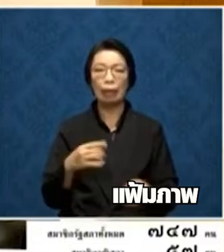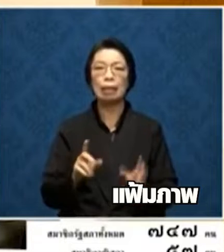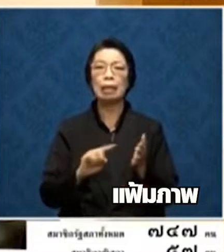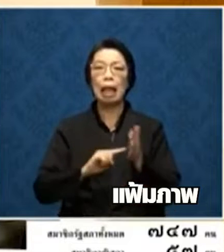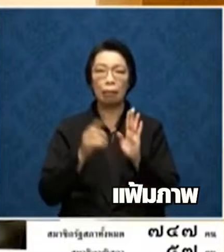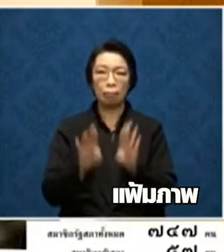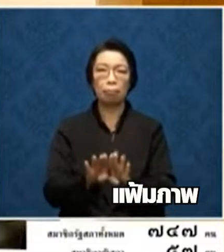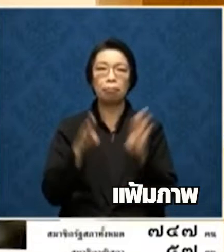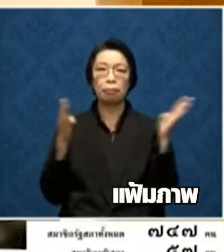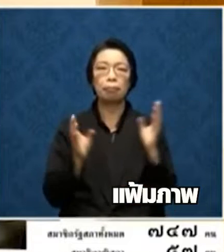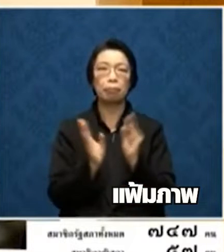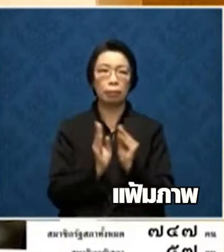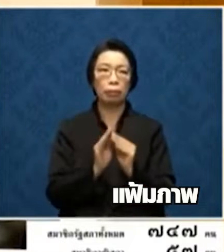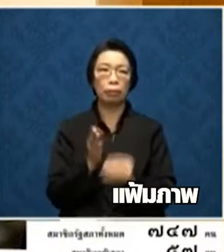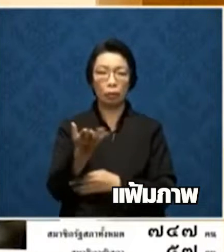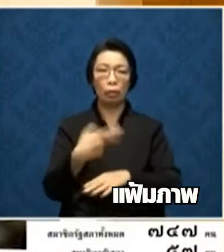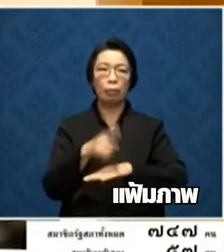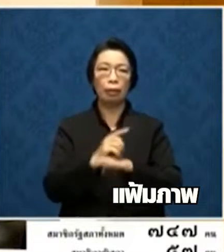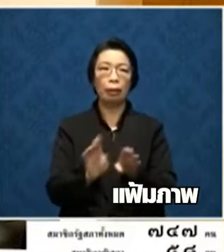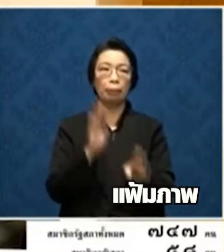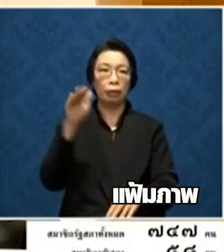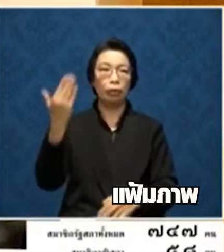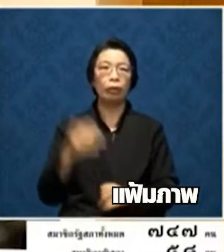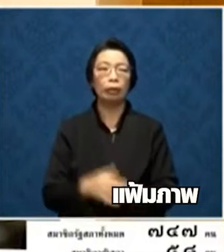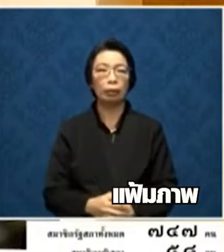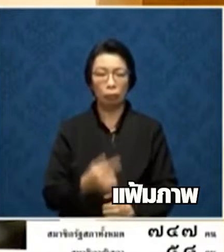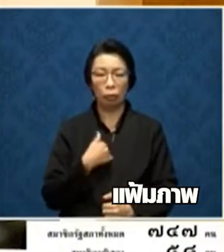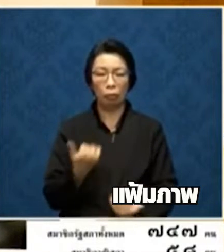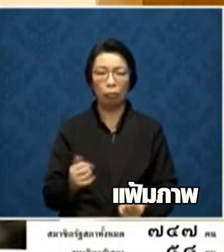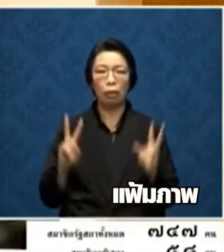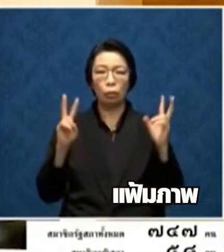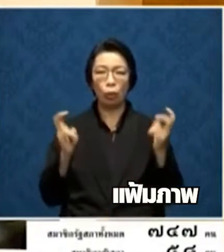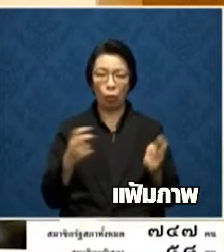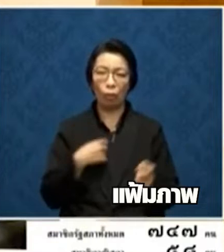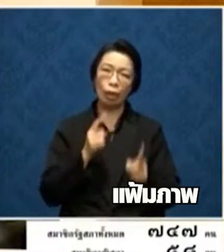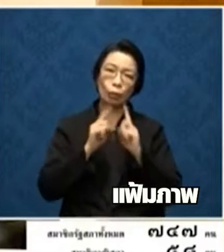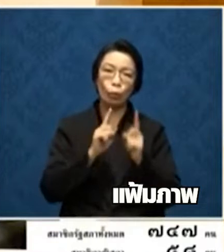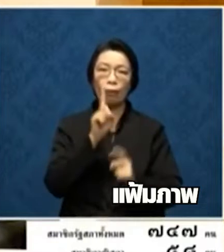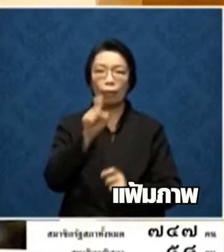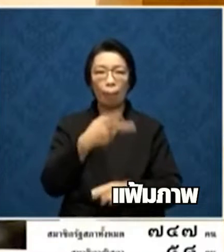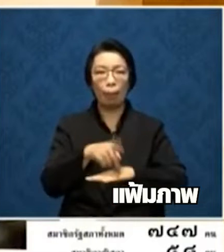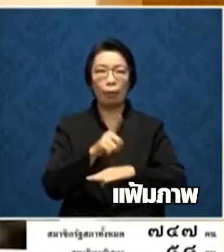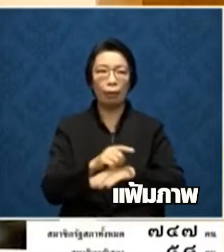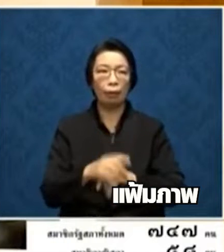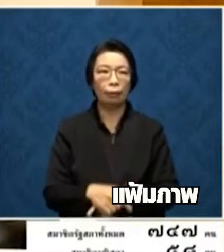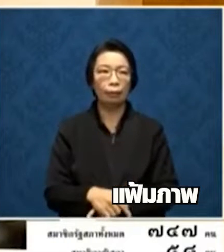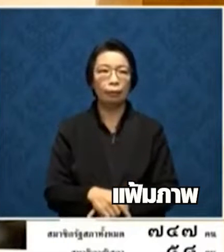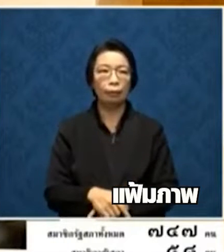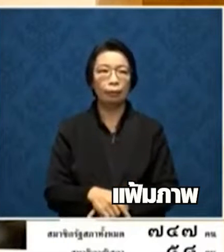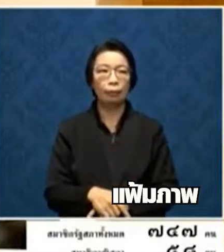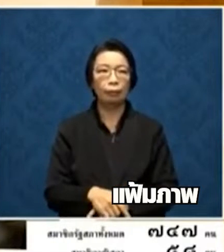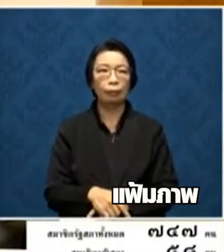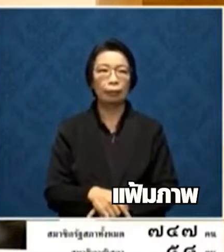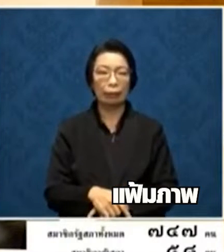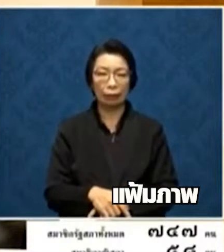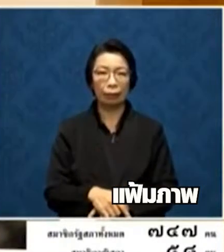ด้วยผมคิดว่าในประเด็นนี้ควรมีการถ่วงดุลกันระหว่างเอกสิทธิ์ของส.สกับความศักดิ์สิทธิ์ของมติพรรค